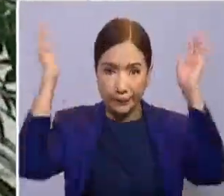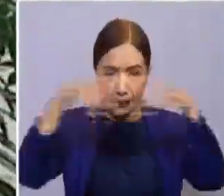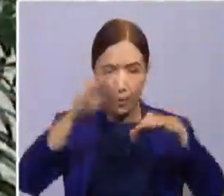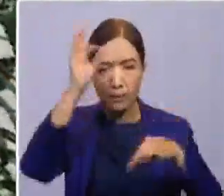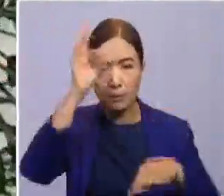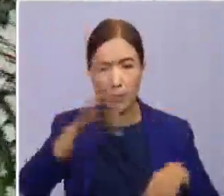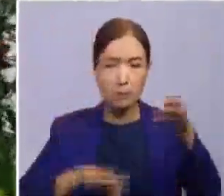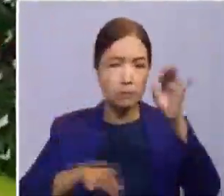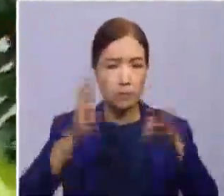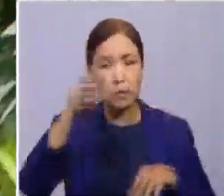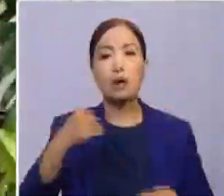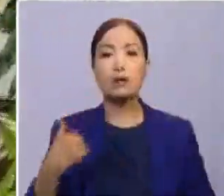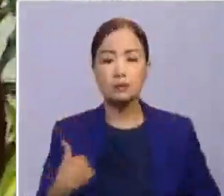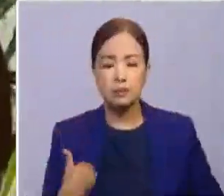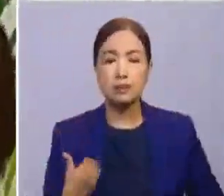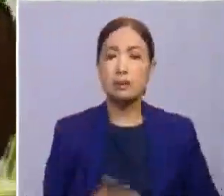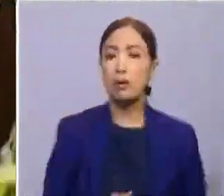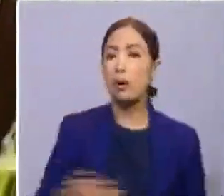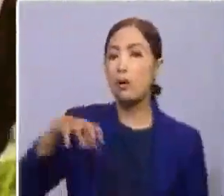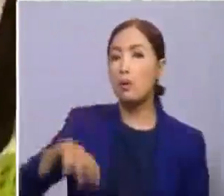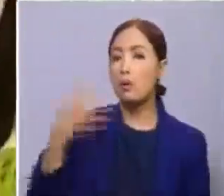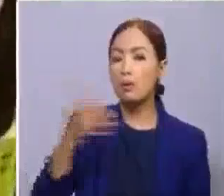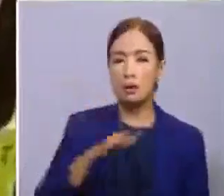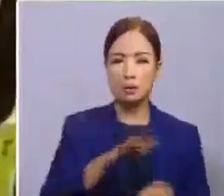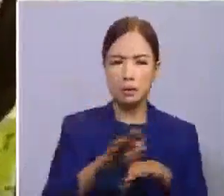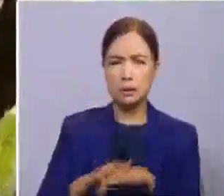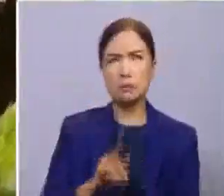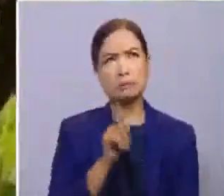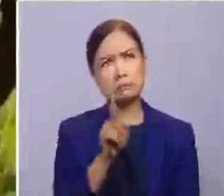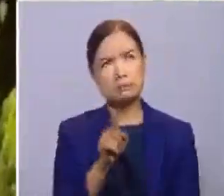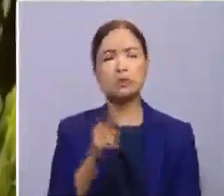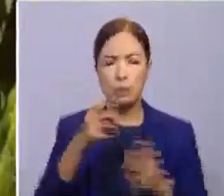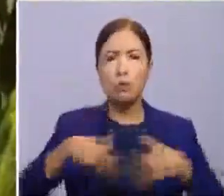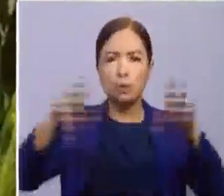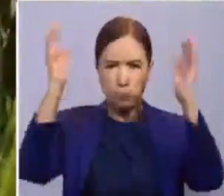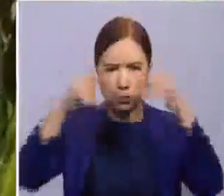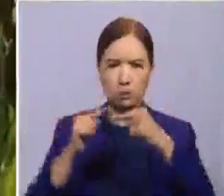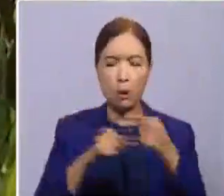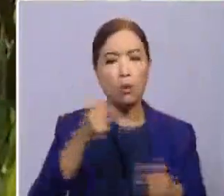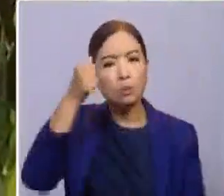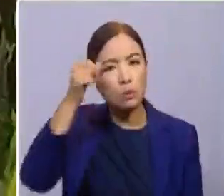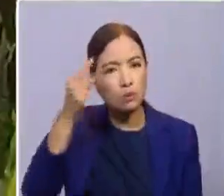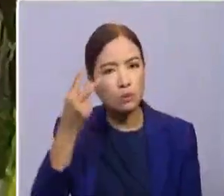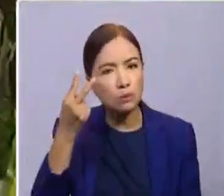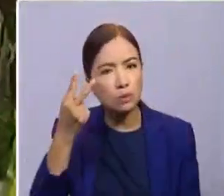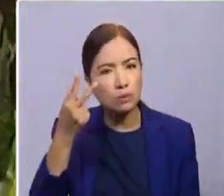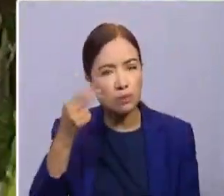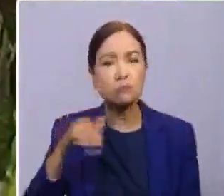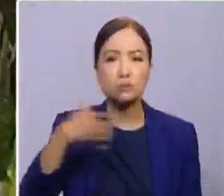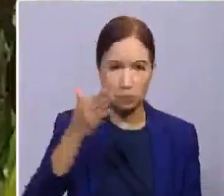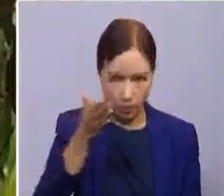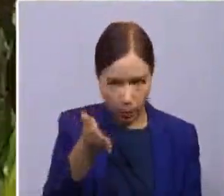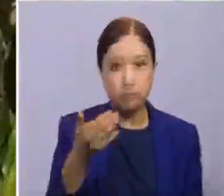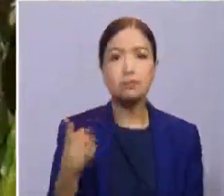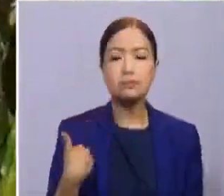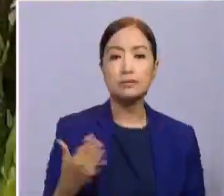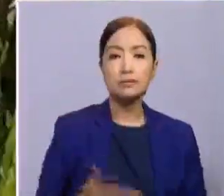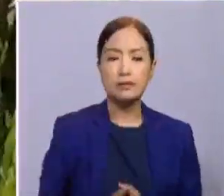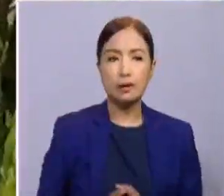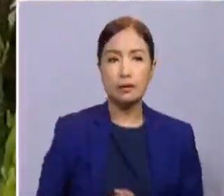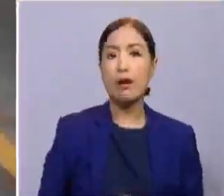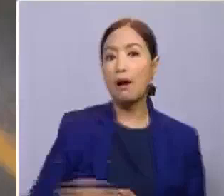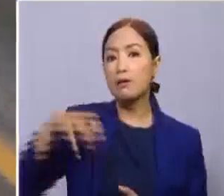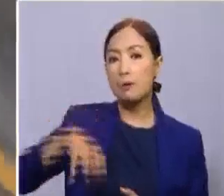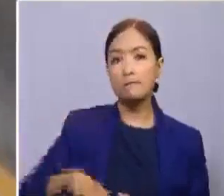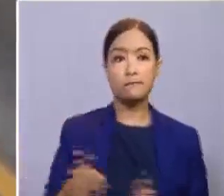าเป็นระยะซึ่งมีการพยากรณ์ด้วยนะคะว่าจะตกแบบนี้ไปอีก 1-2 วันด้วยโดยล่าสุดนะคะแขวงทางหล